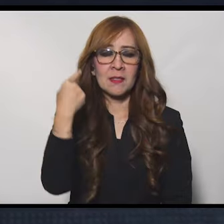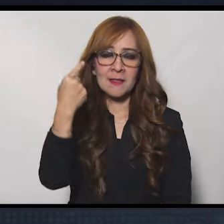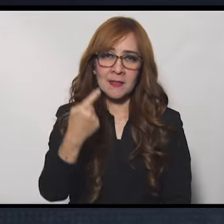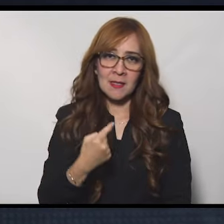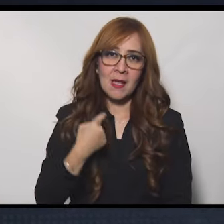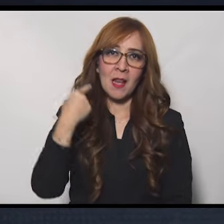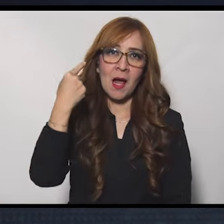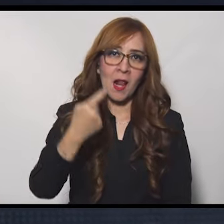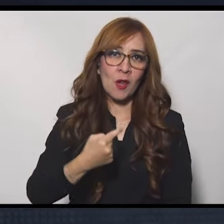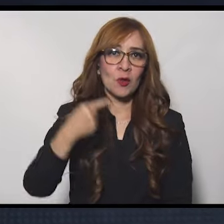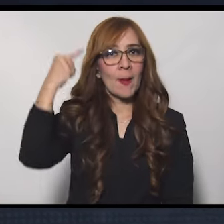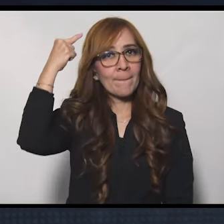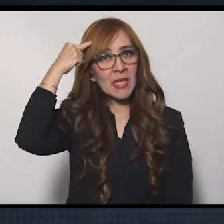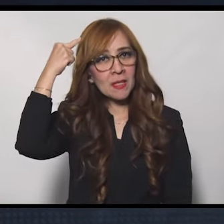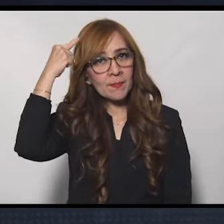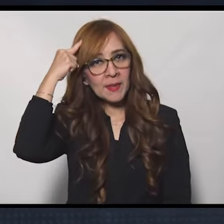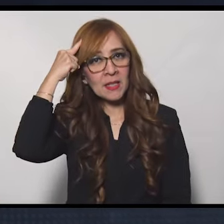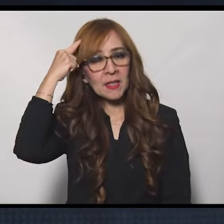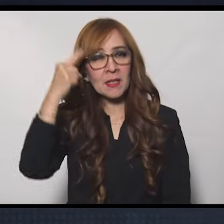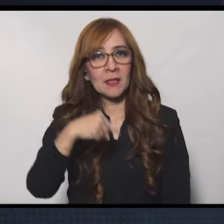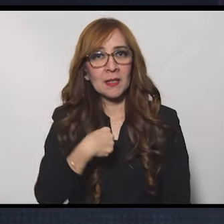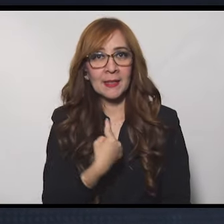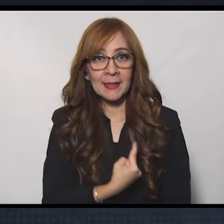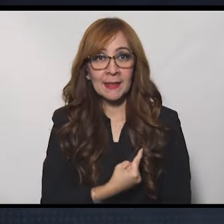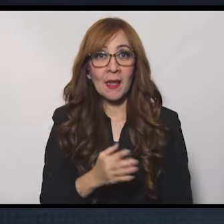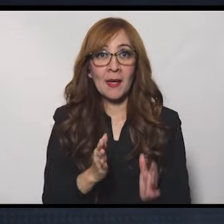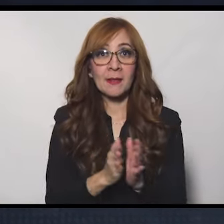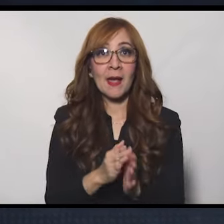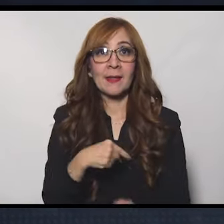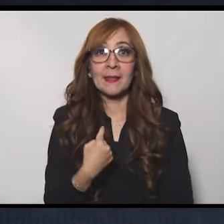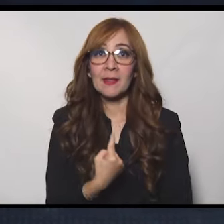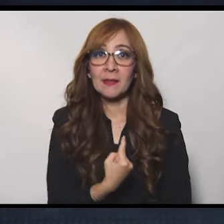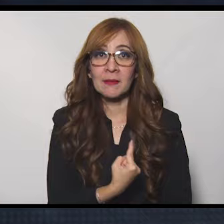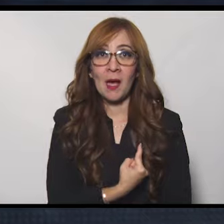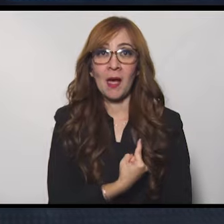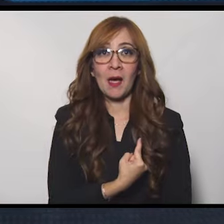selalu memikirkan kita dan kita.